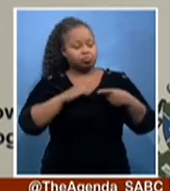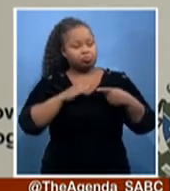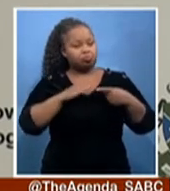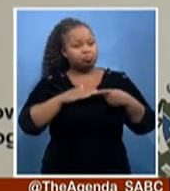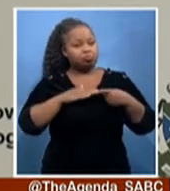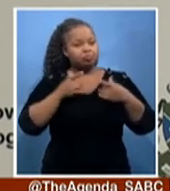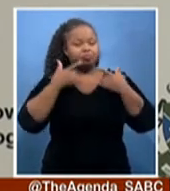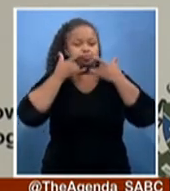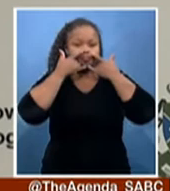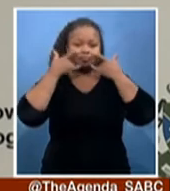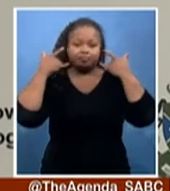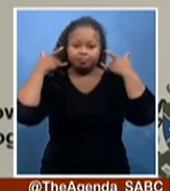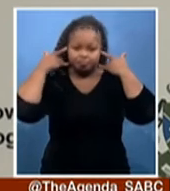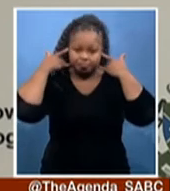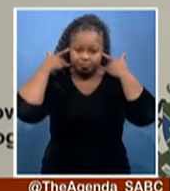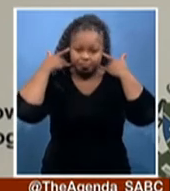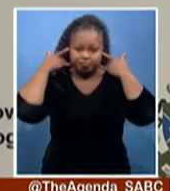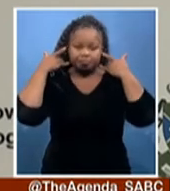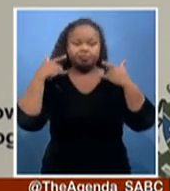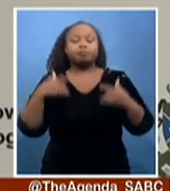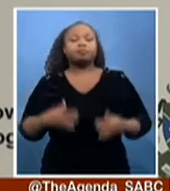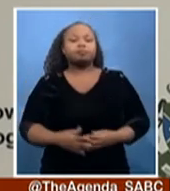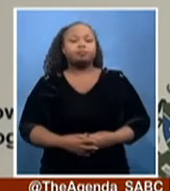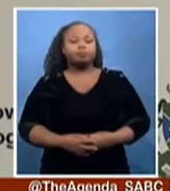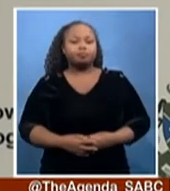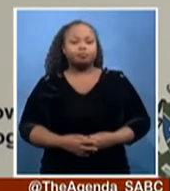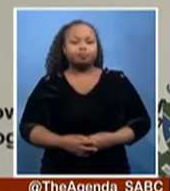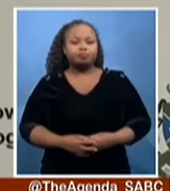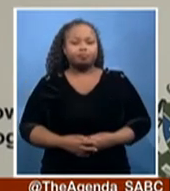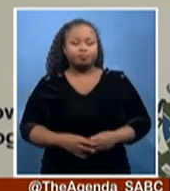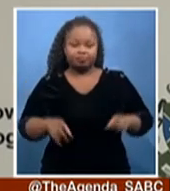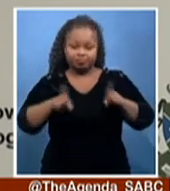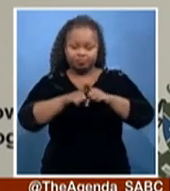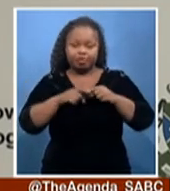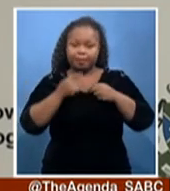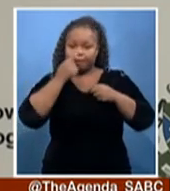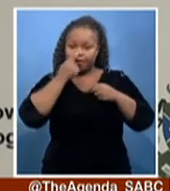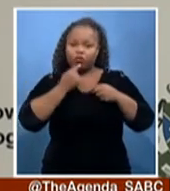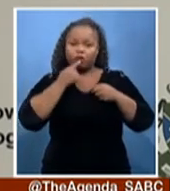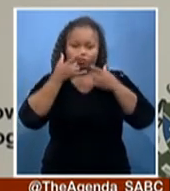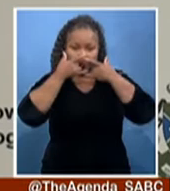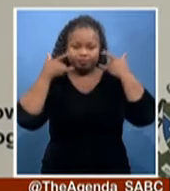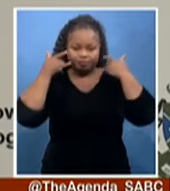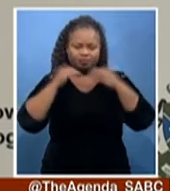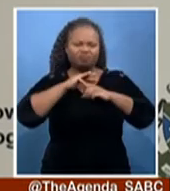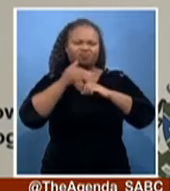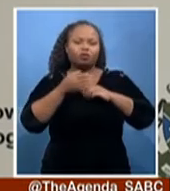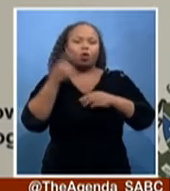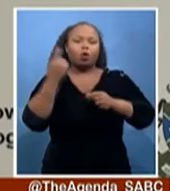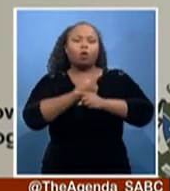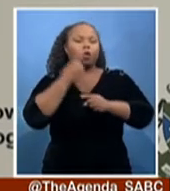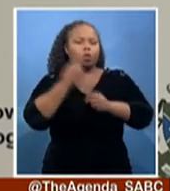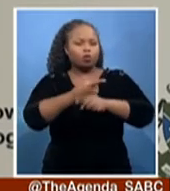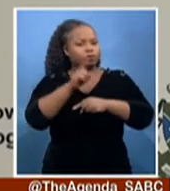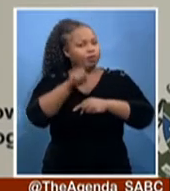dibipamelomo le dinko tsone dimaske ka dinako tsotlhe go netefatsa fa